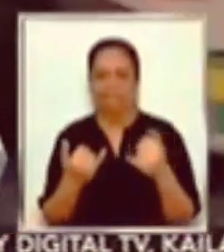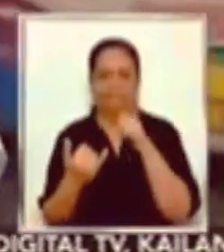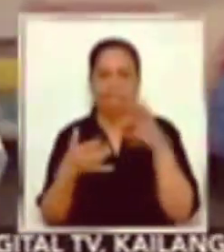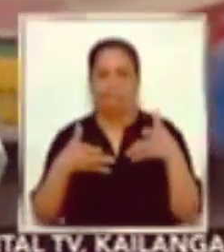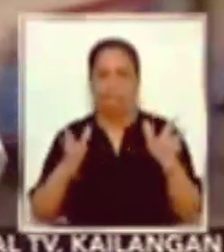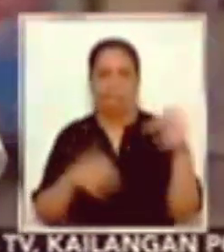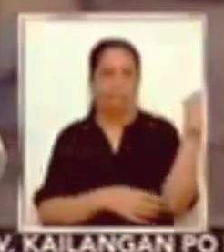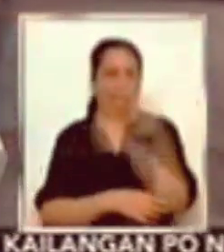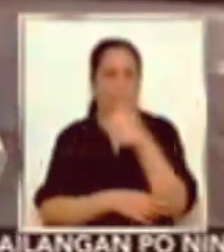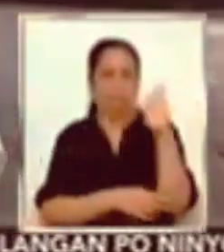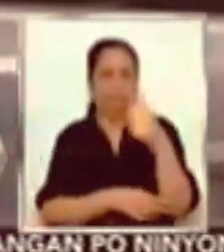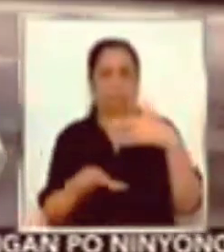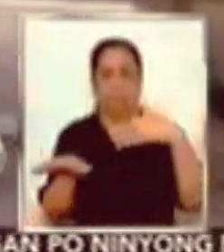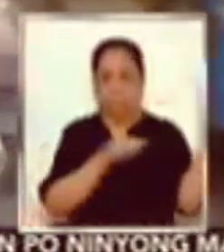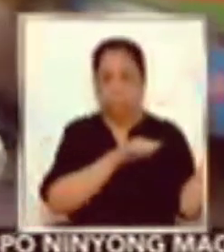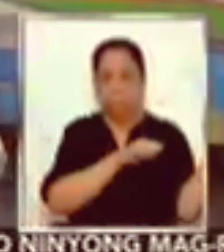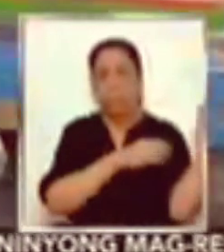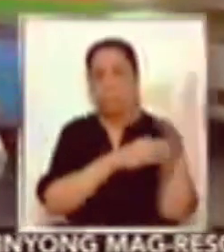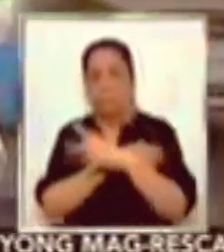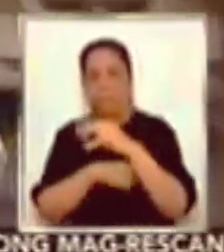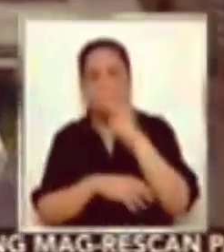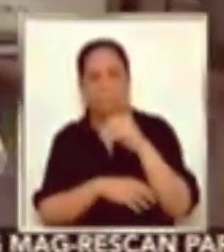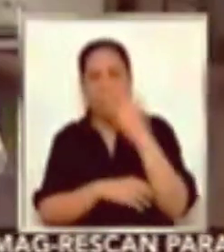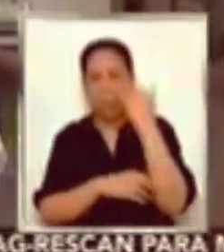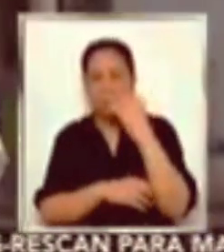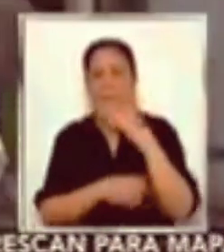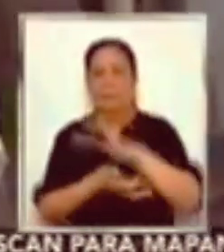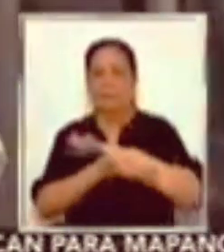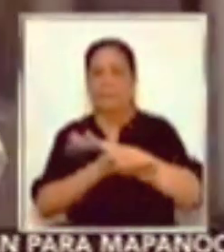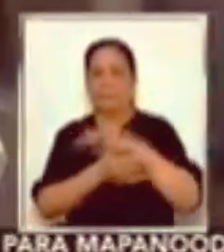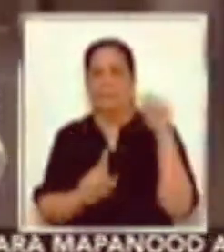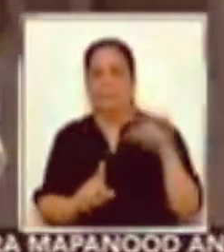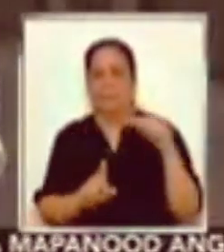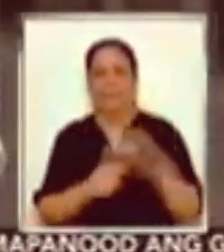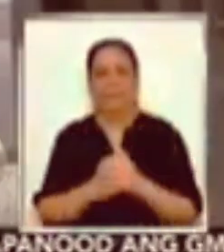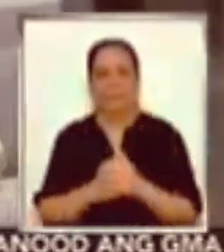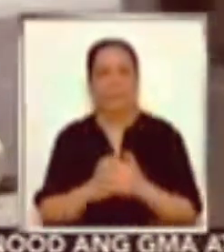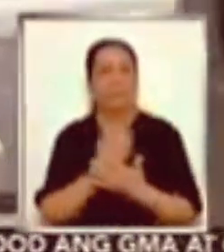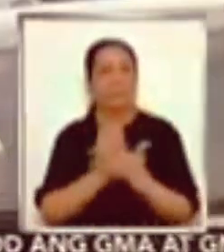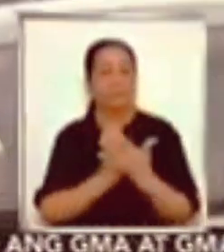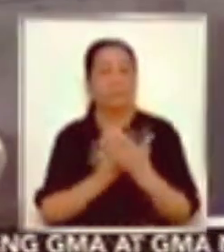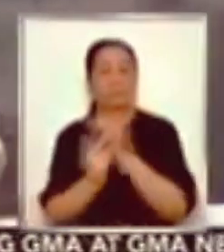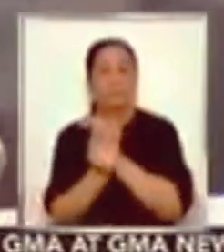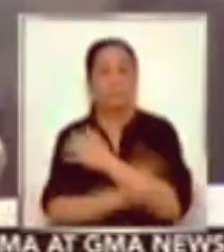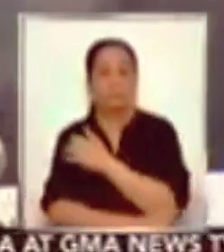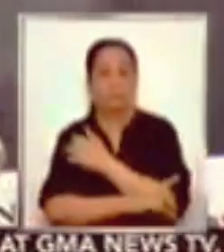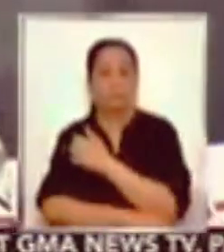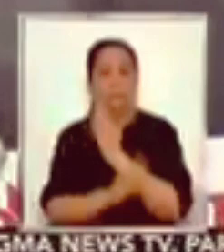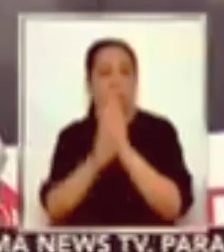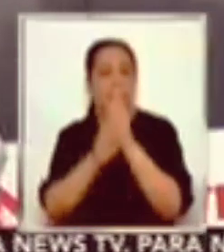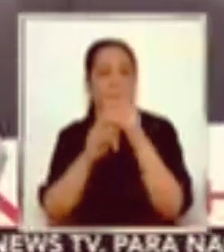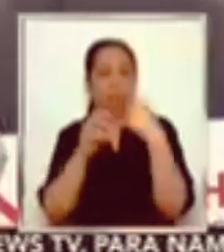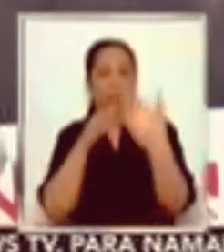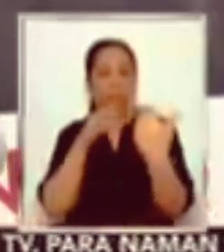bumiyahe, paalis at pabalik ng Metro Manila dahil sa COVID-19 pandemic. May mga provincial bus mang nakikita sa kahabaan ng EDSA